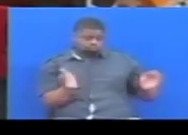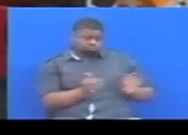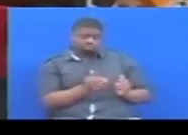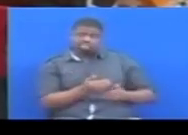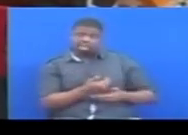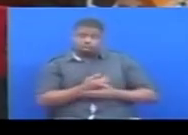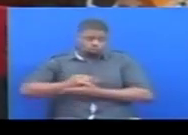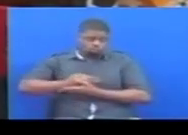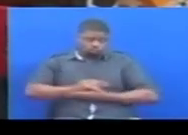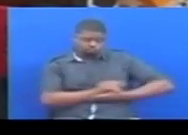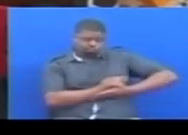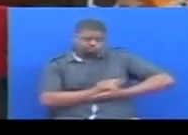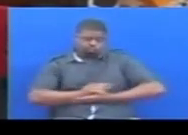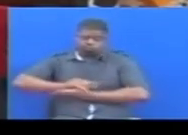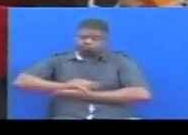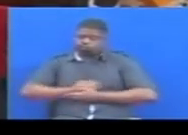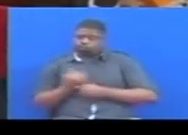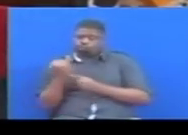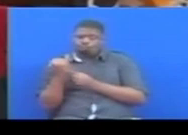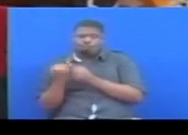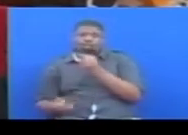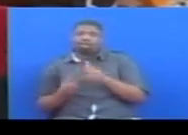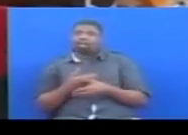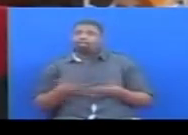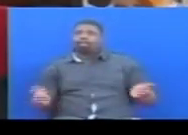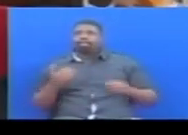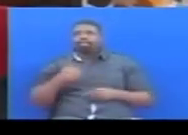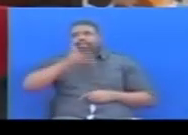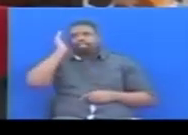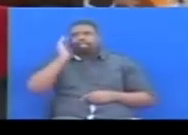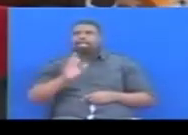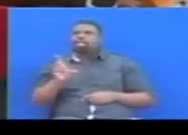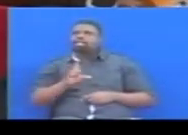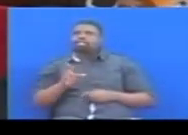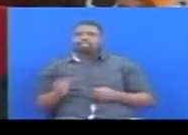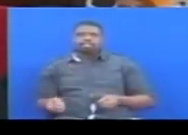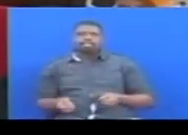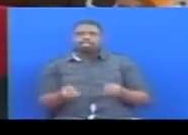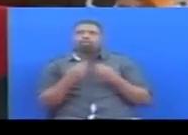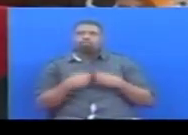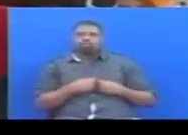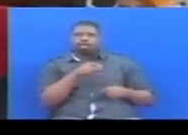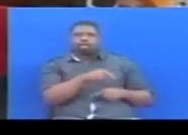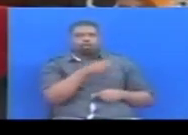watoto hatuna. Je, ni lini sasa serikali itatuletea hao